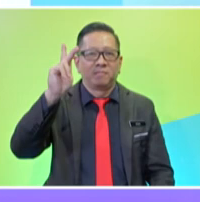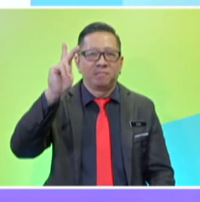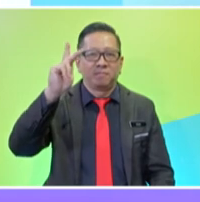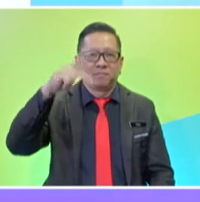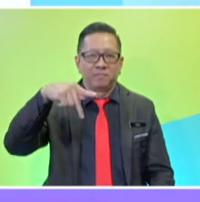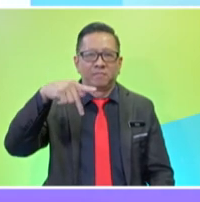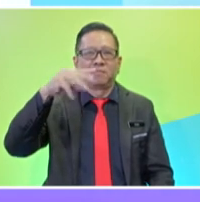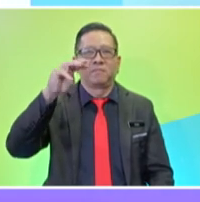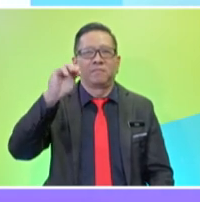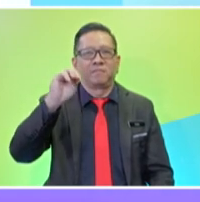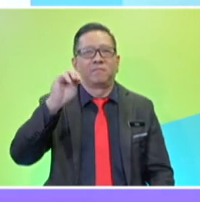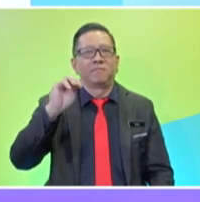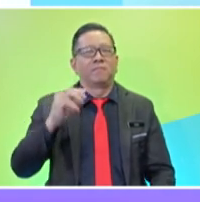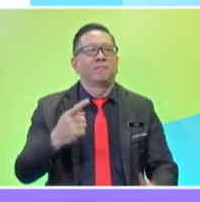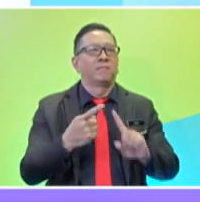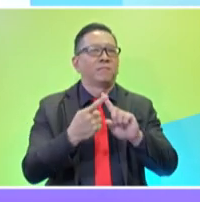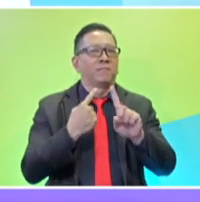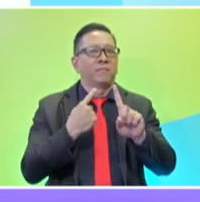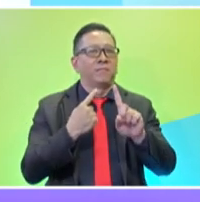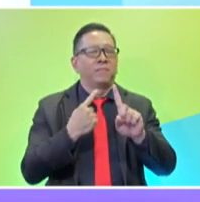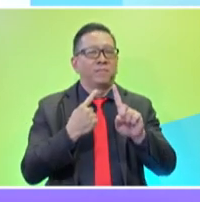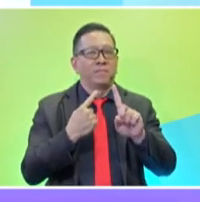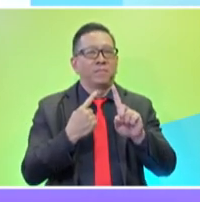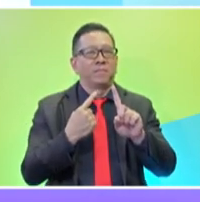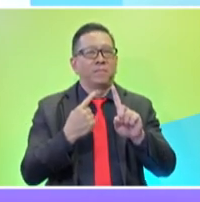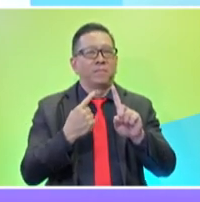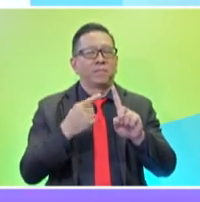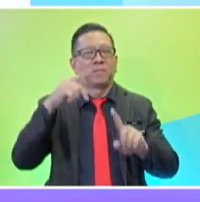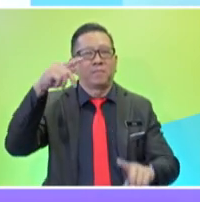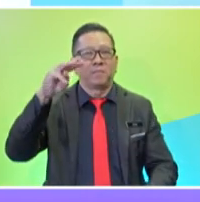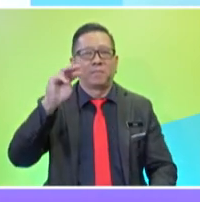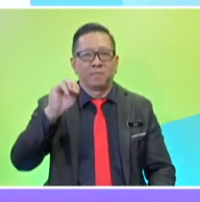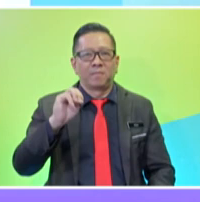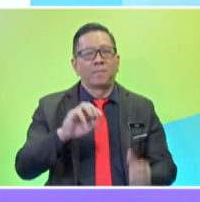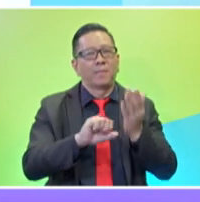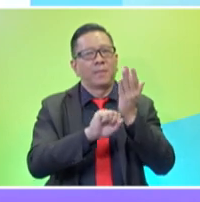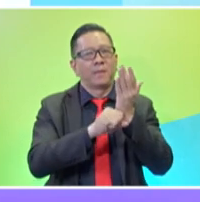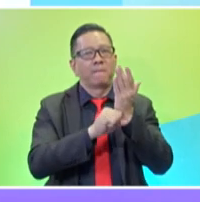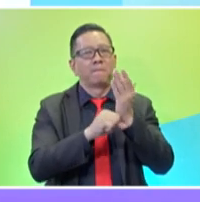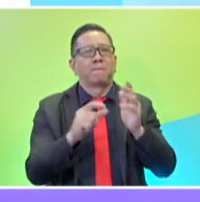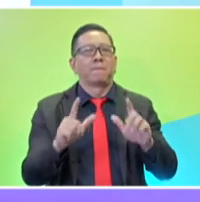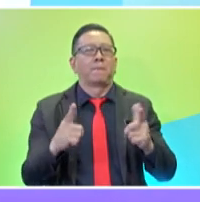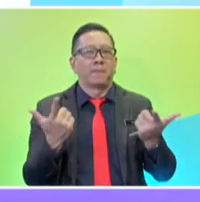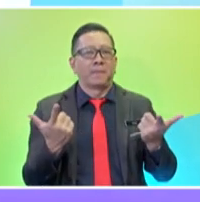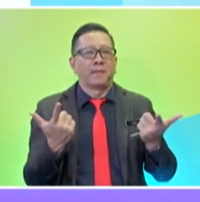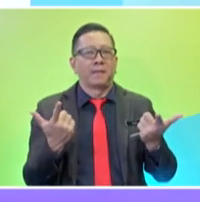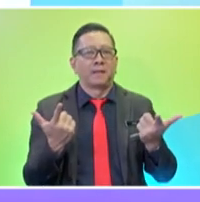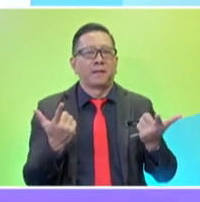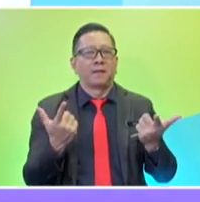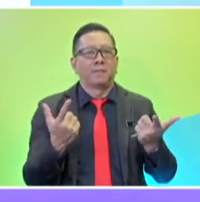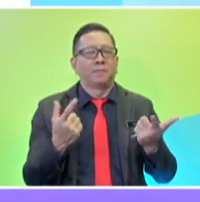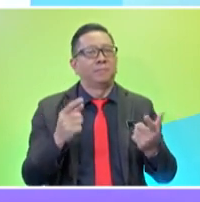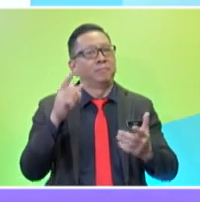dapat daripada di situ dan sumber-sumber yang lain dapat pengetahuan daripada